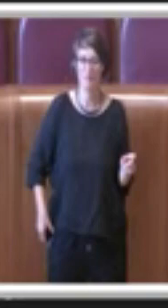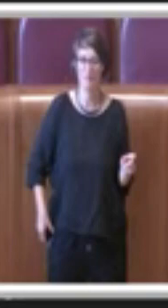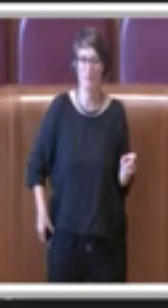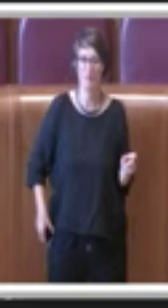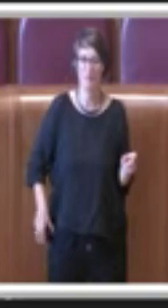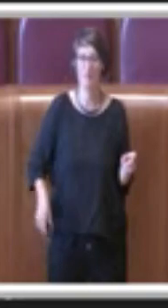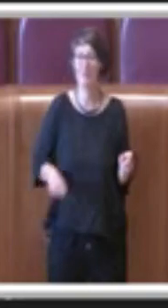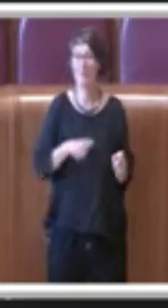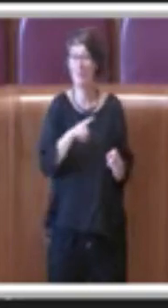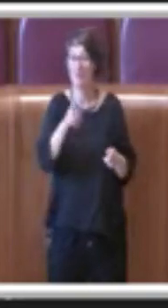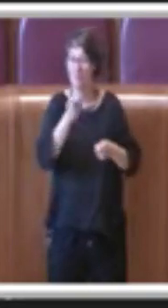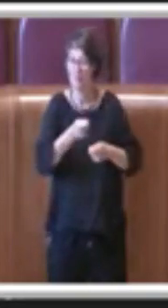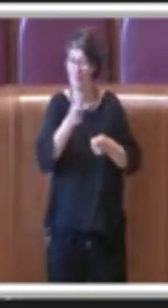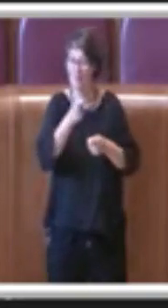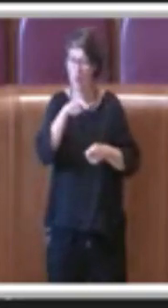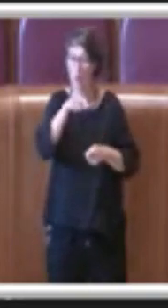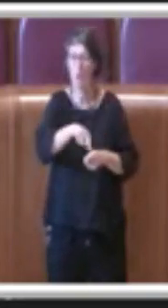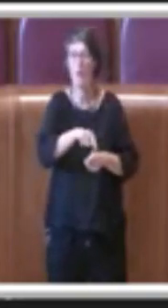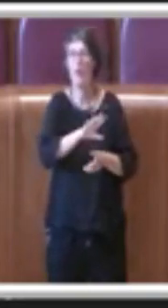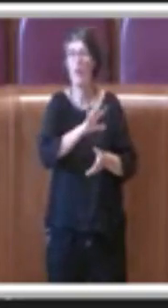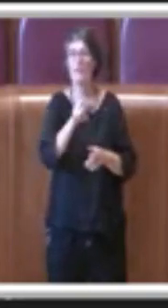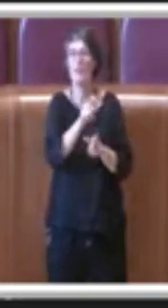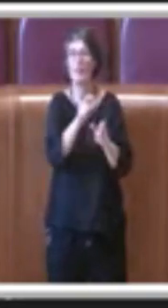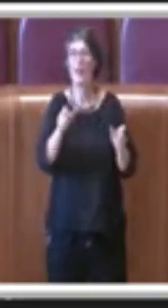essere parte attiva nel suo percorso di vita.